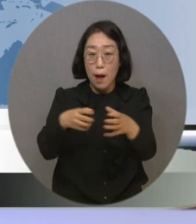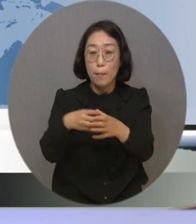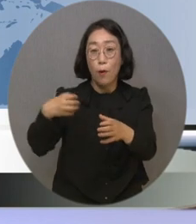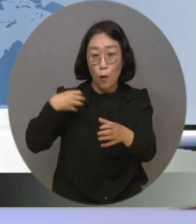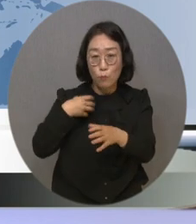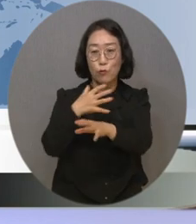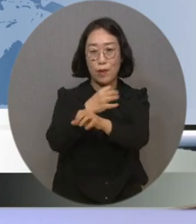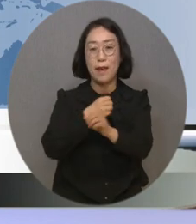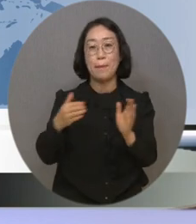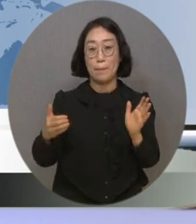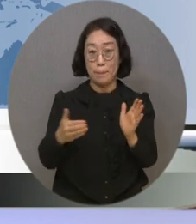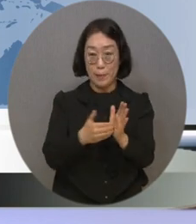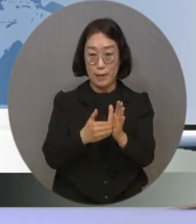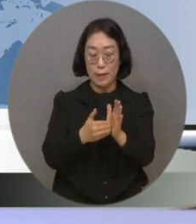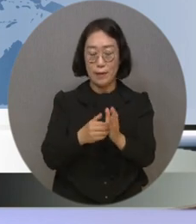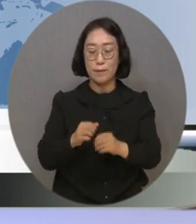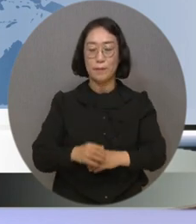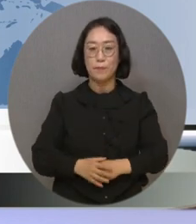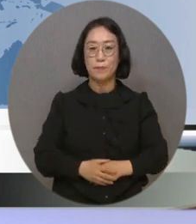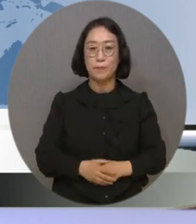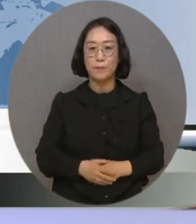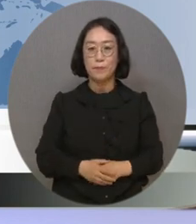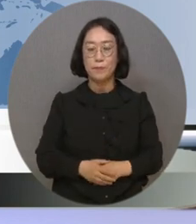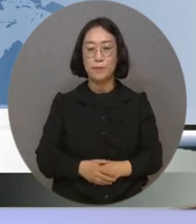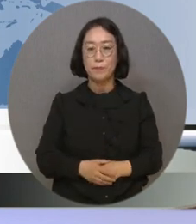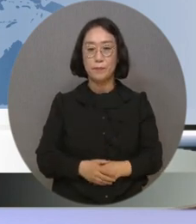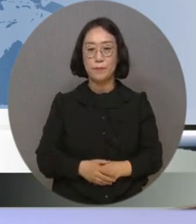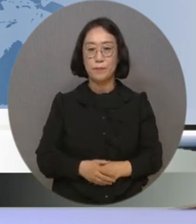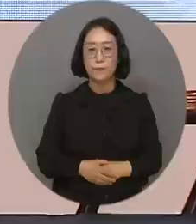가졌습니다. 자세한 내용 박성윤 기자가 전해드립니다.